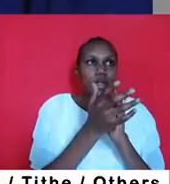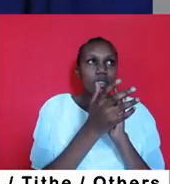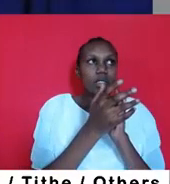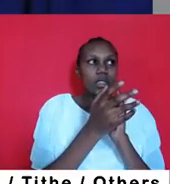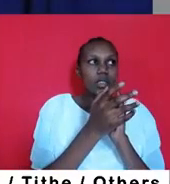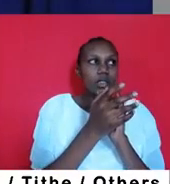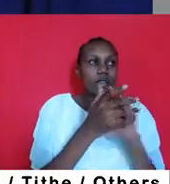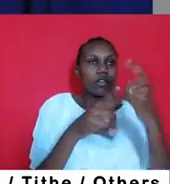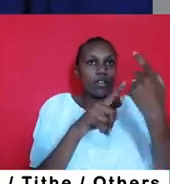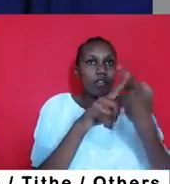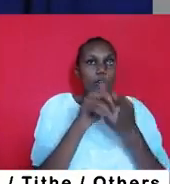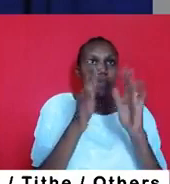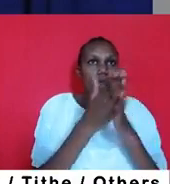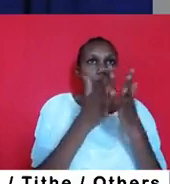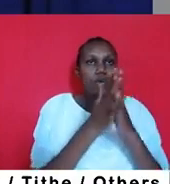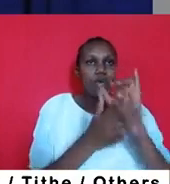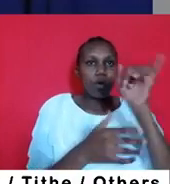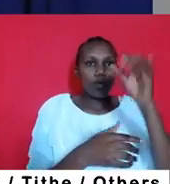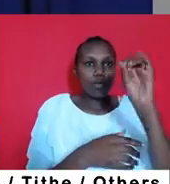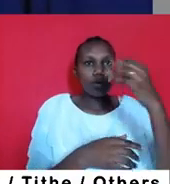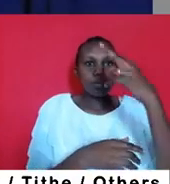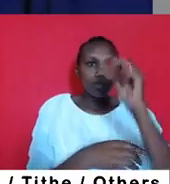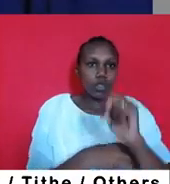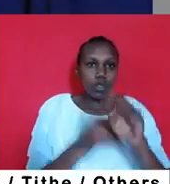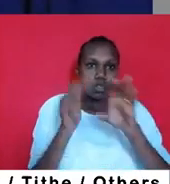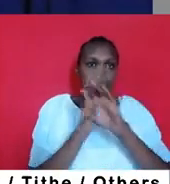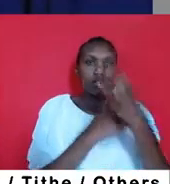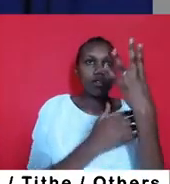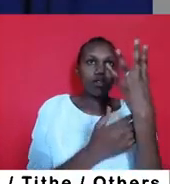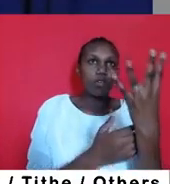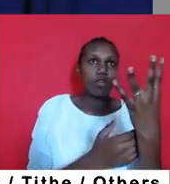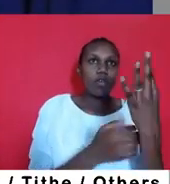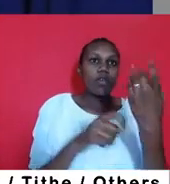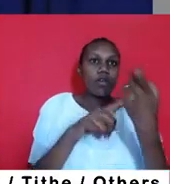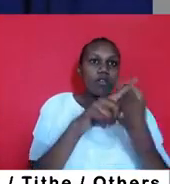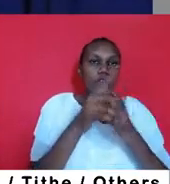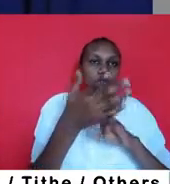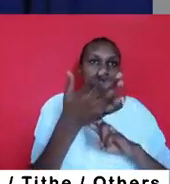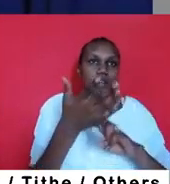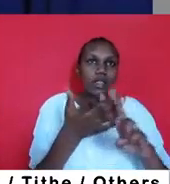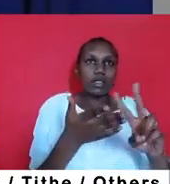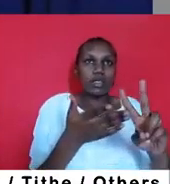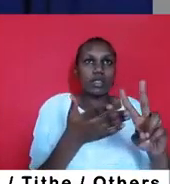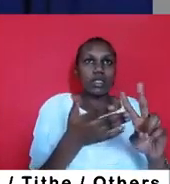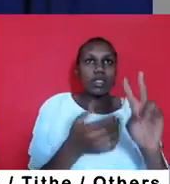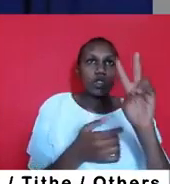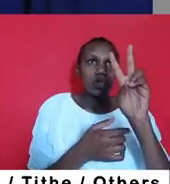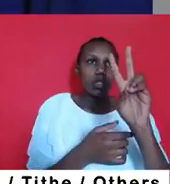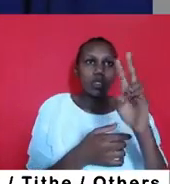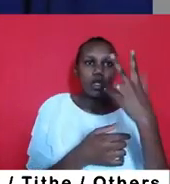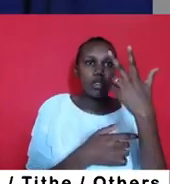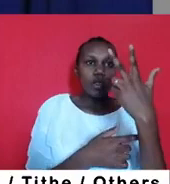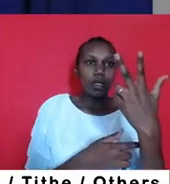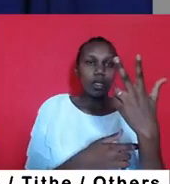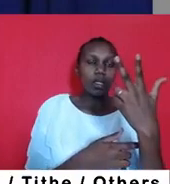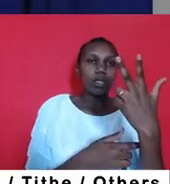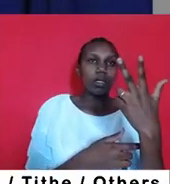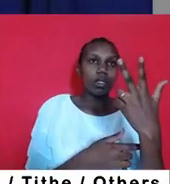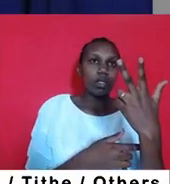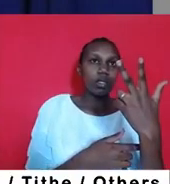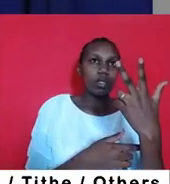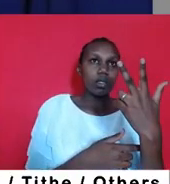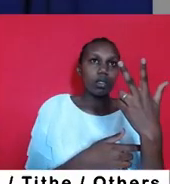iliyonukuliwa kutoka kitabu cha Yohana 4 mstari wa 23.